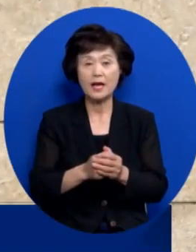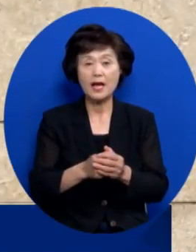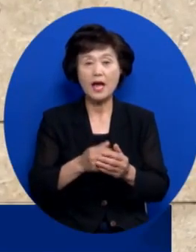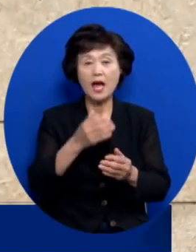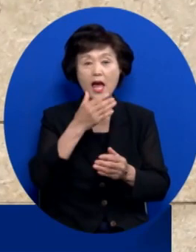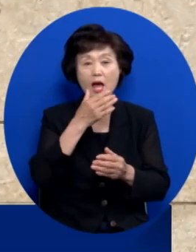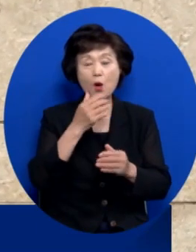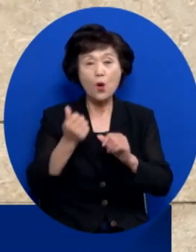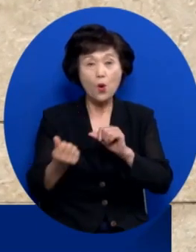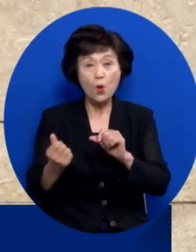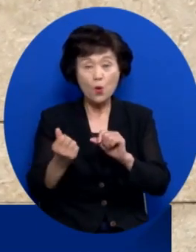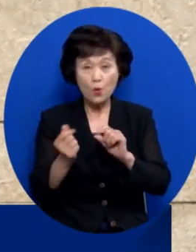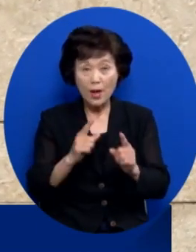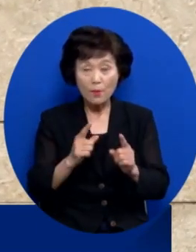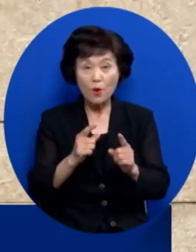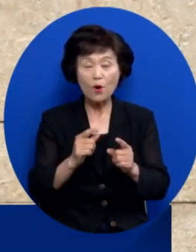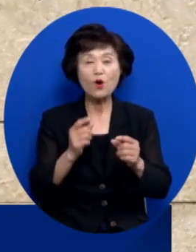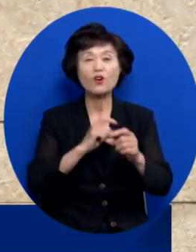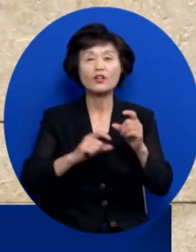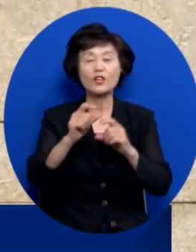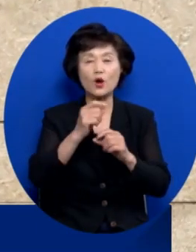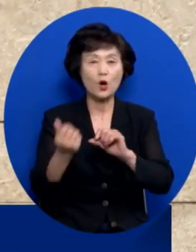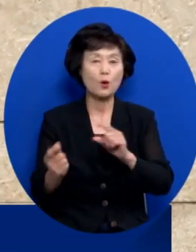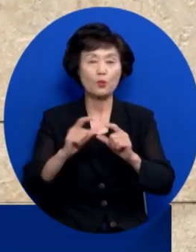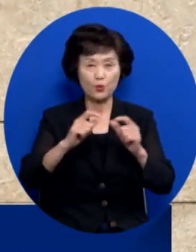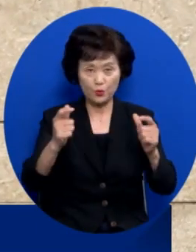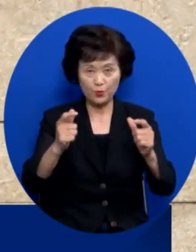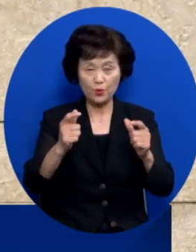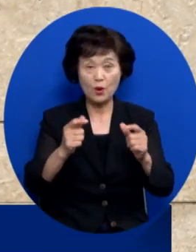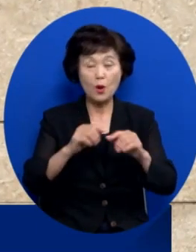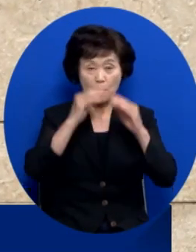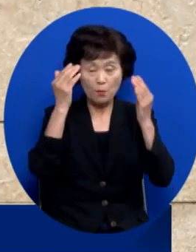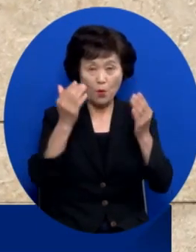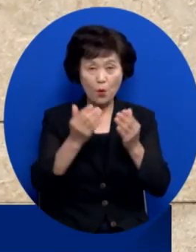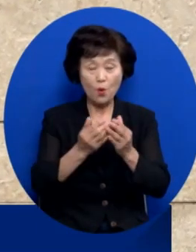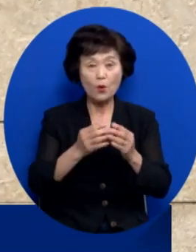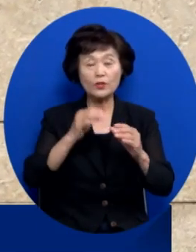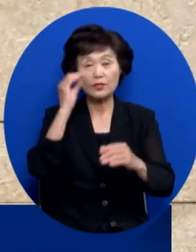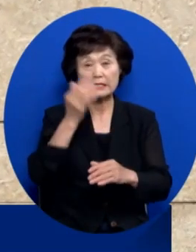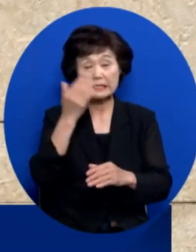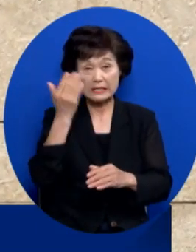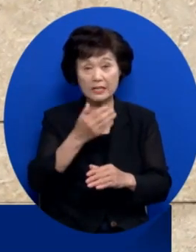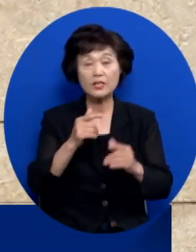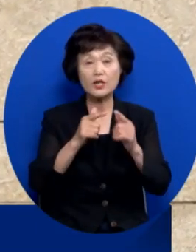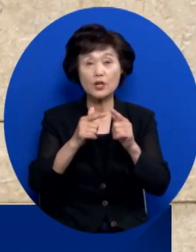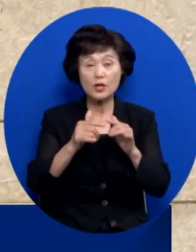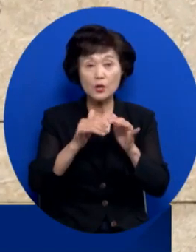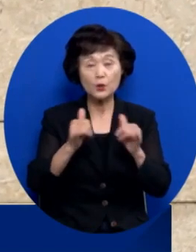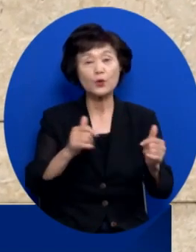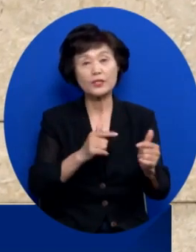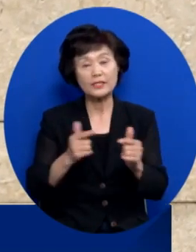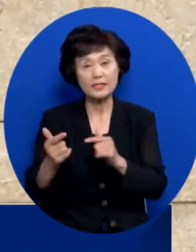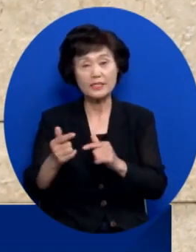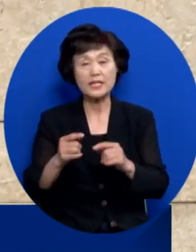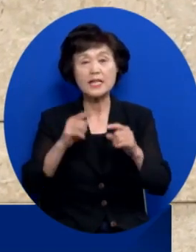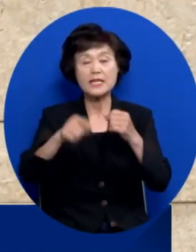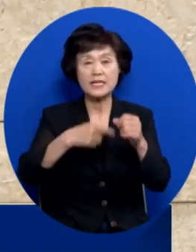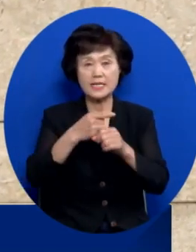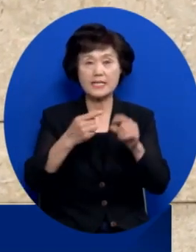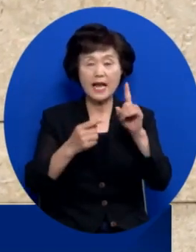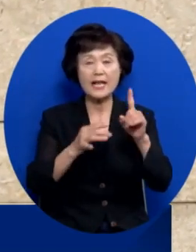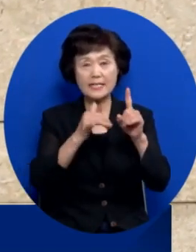부흥으로 가자. 그러려면 모든 성결교회 교인들이 1년에 적어도 한 명 이상씩 전도해야